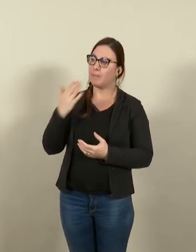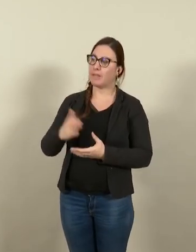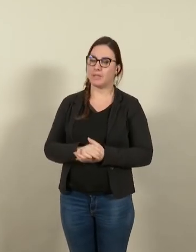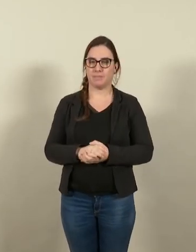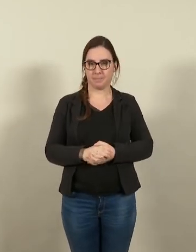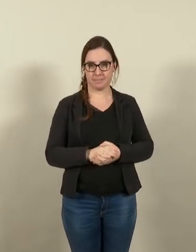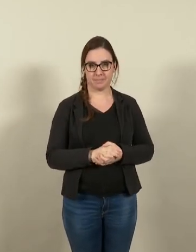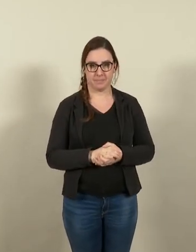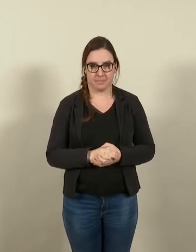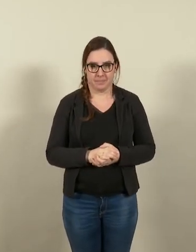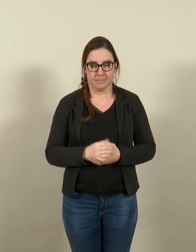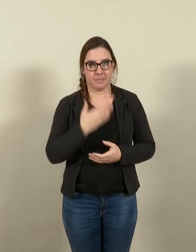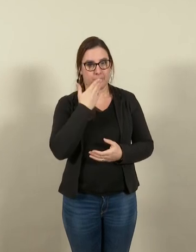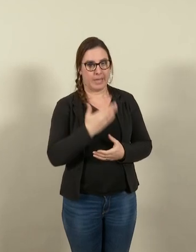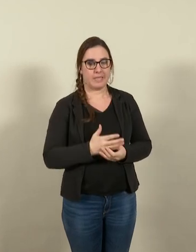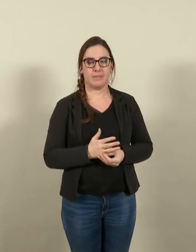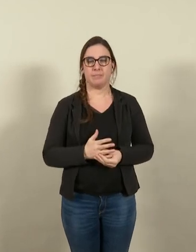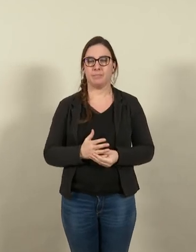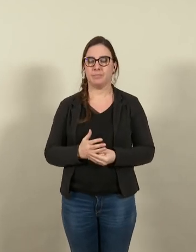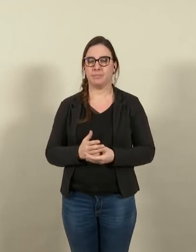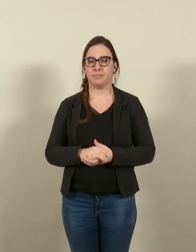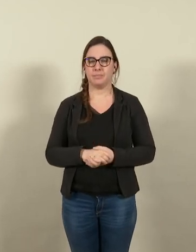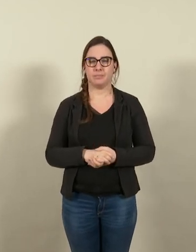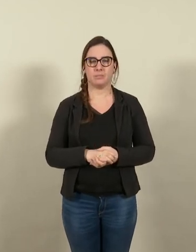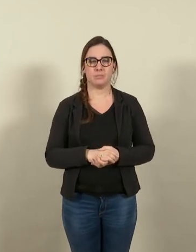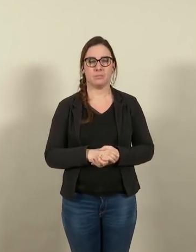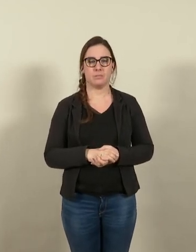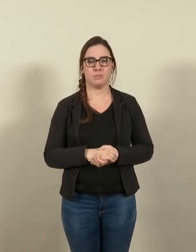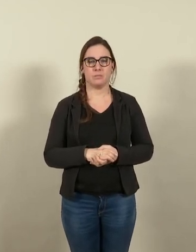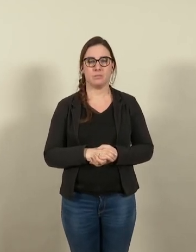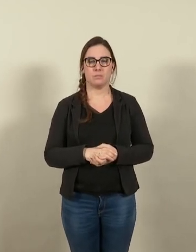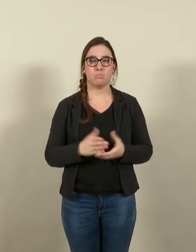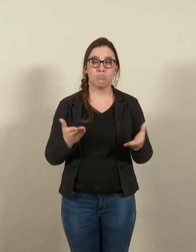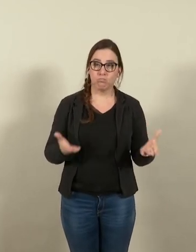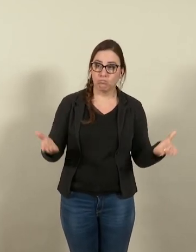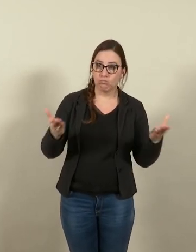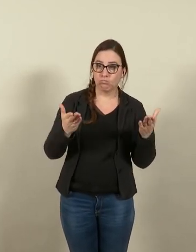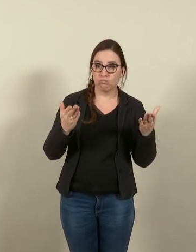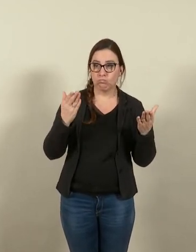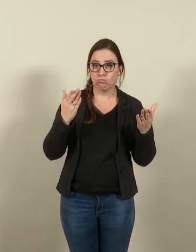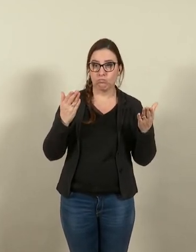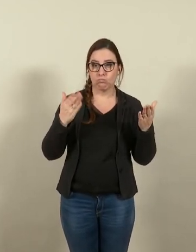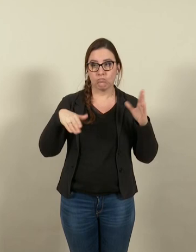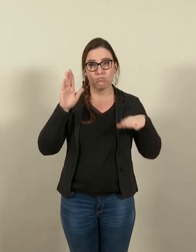remercie merci il y a-t-il des demandes